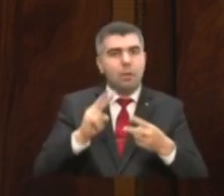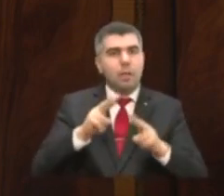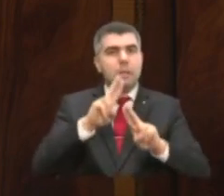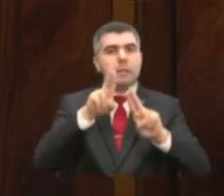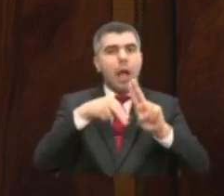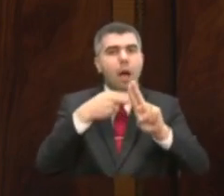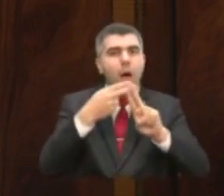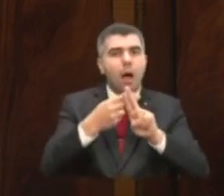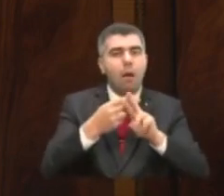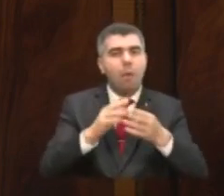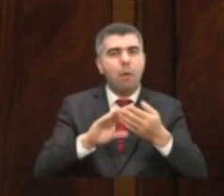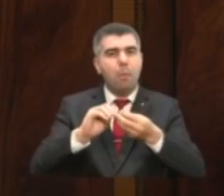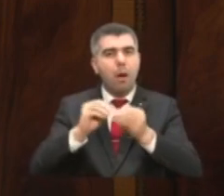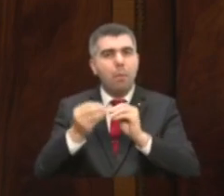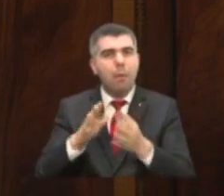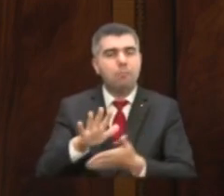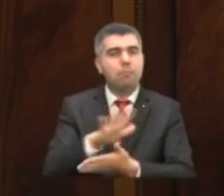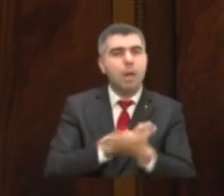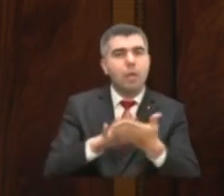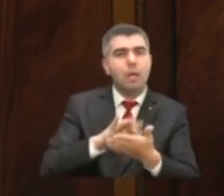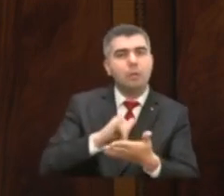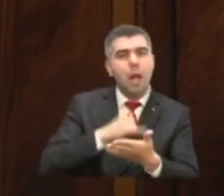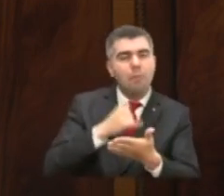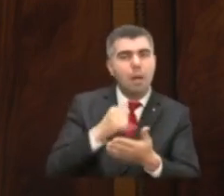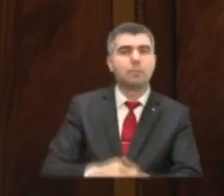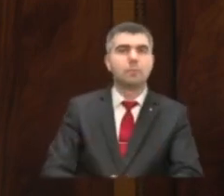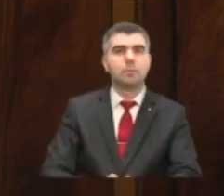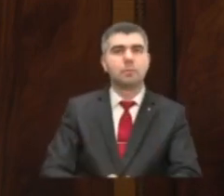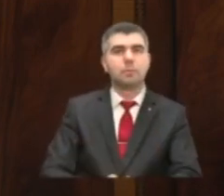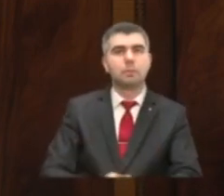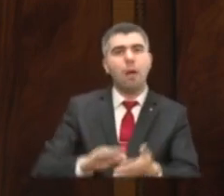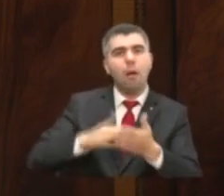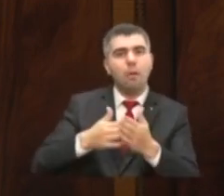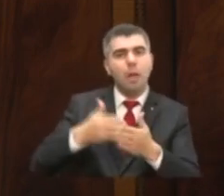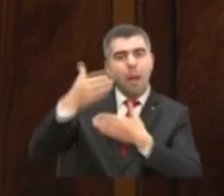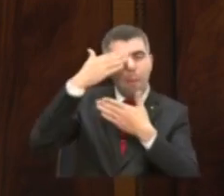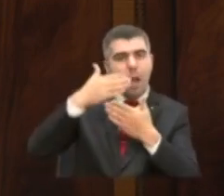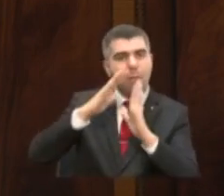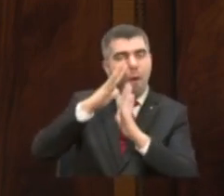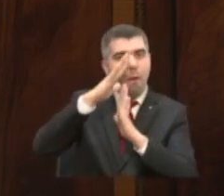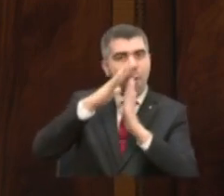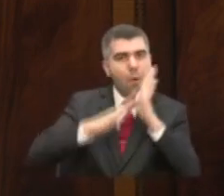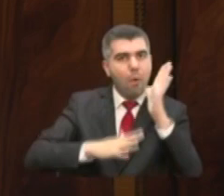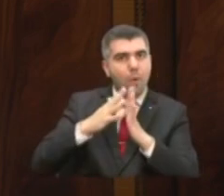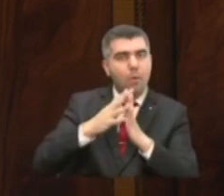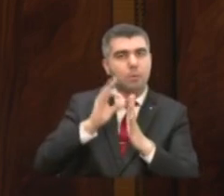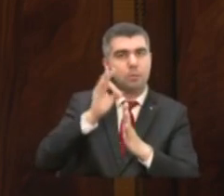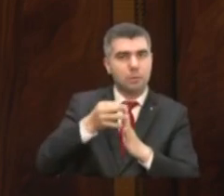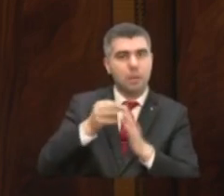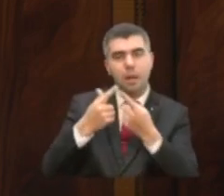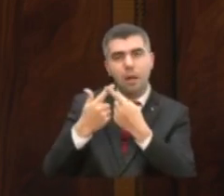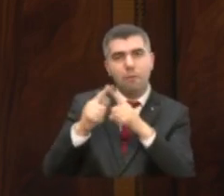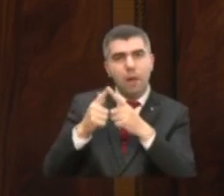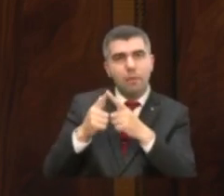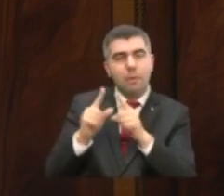عملية لقضايا ومشاكل الشباب. ولقد تأكدنا وتأكد المغاربة دون شك أنكم نجحتم بشكل منقطع النظير